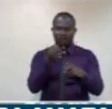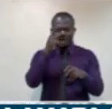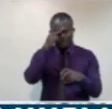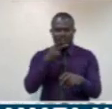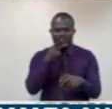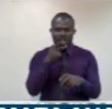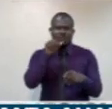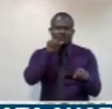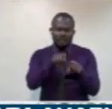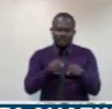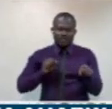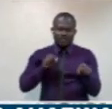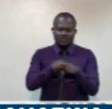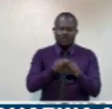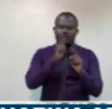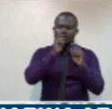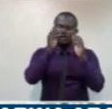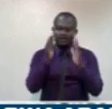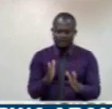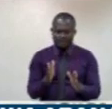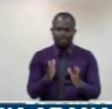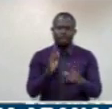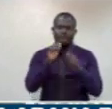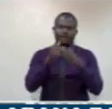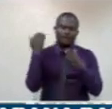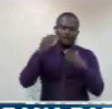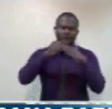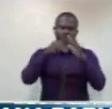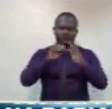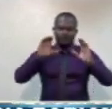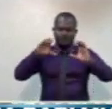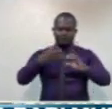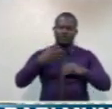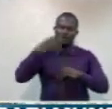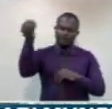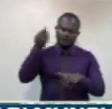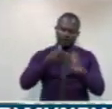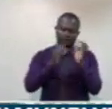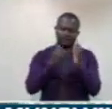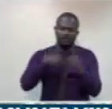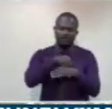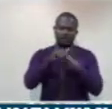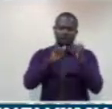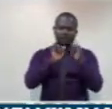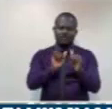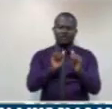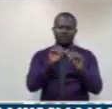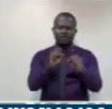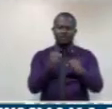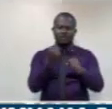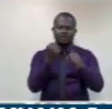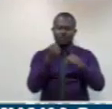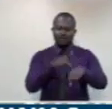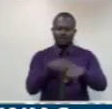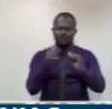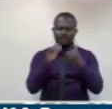ababyeyi, abavandimwe, abasifuzi, abari bakuriye amakipe bigendeye, ariko twe twasigaye reka dufata umwanya dukine